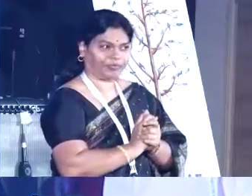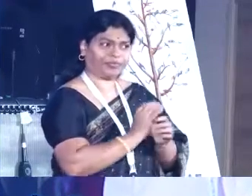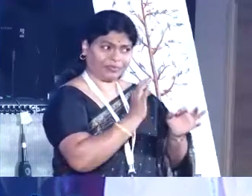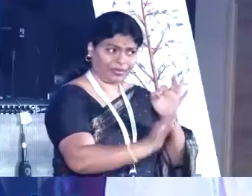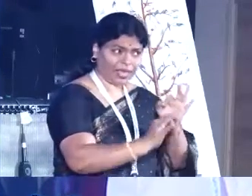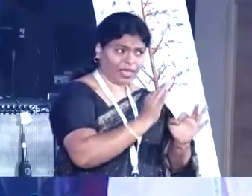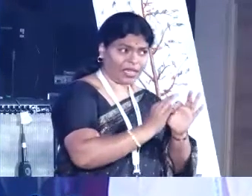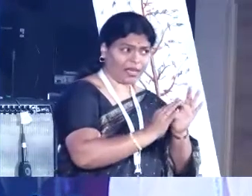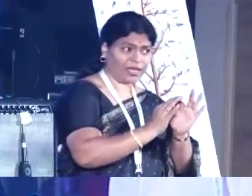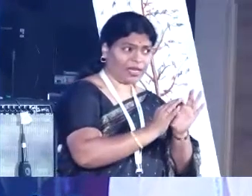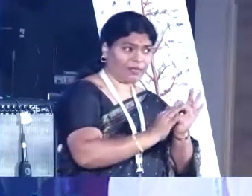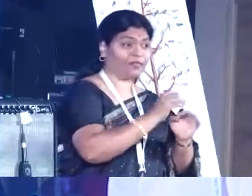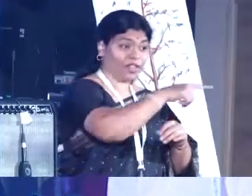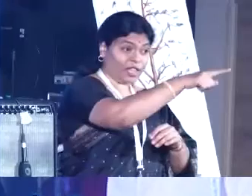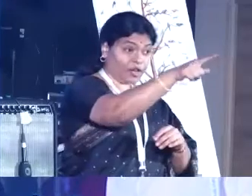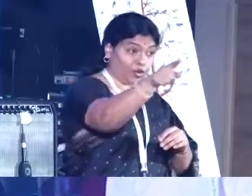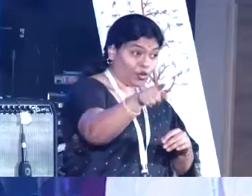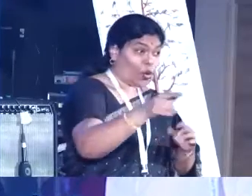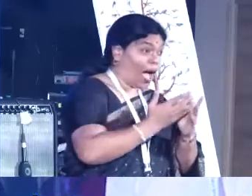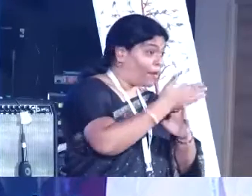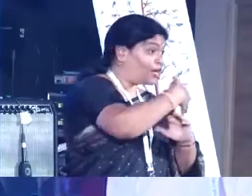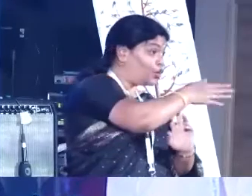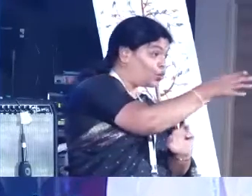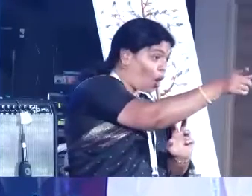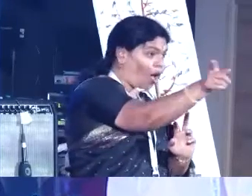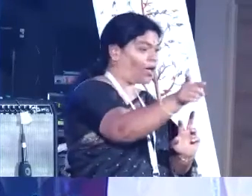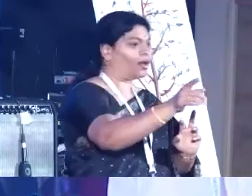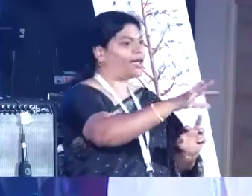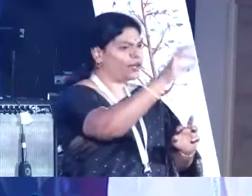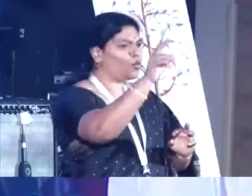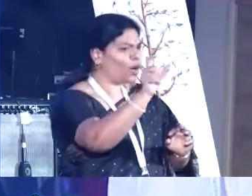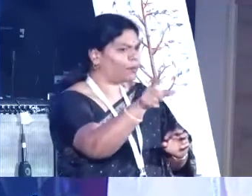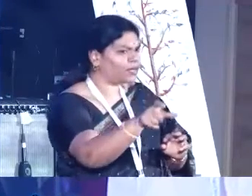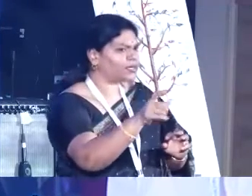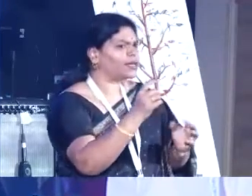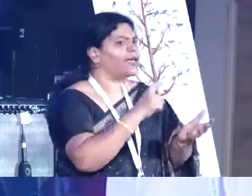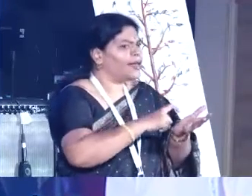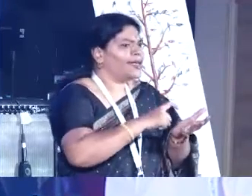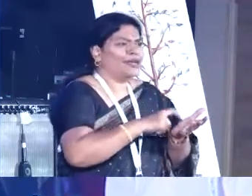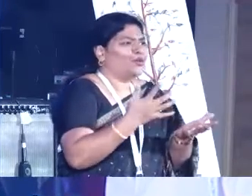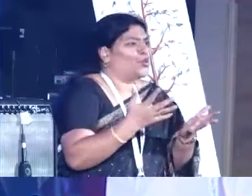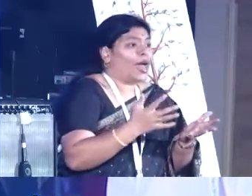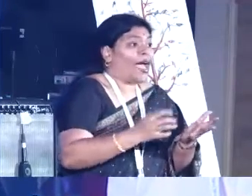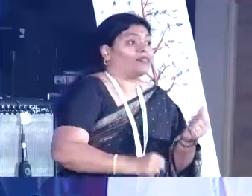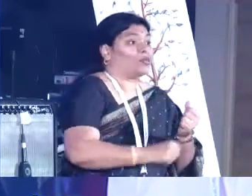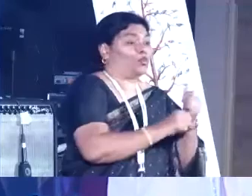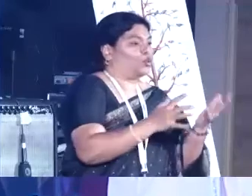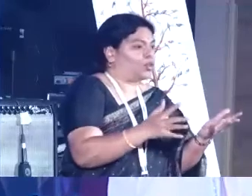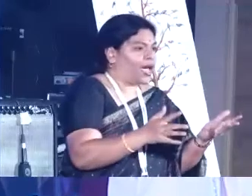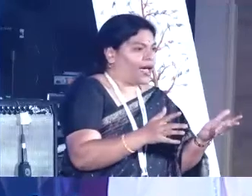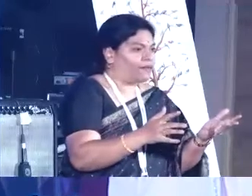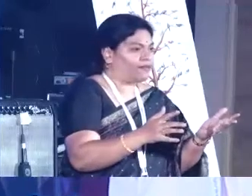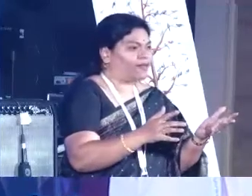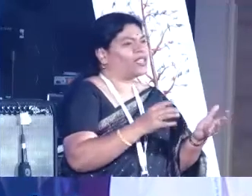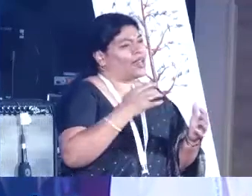अगर आप में से कोई ऐसा भी होगा जिन्हें किसी प्रकार की मदद नहीं मिलती है या वो